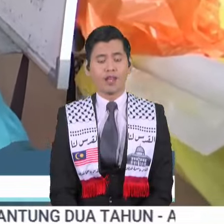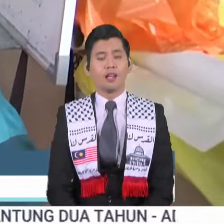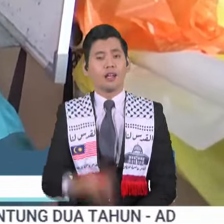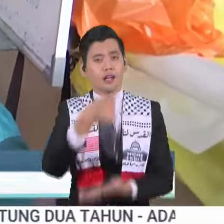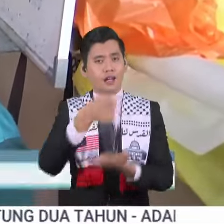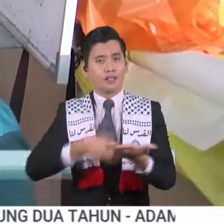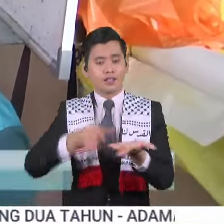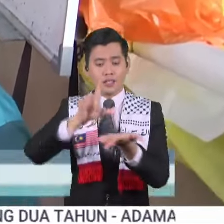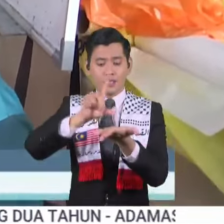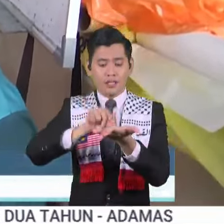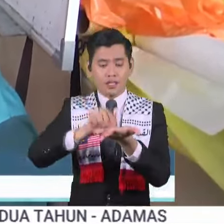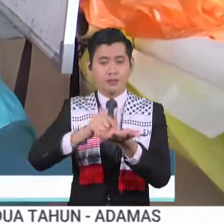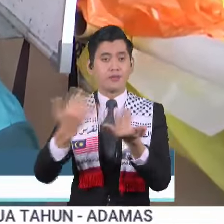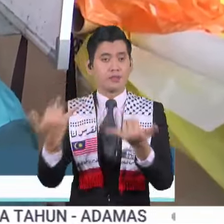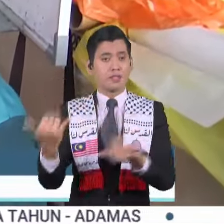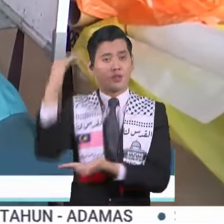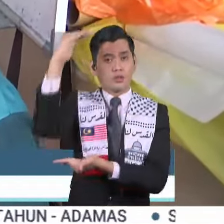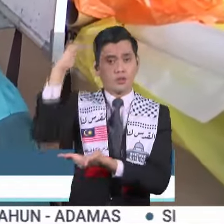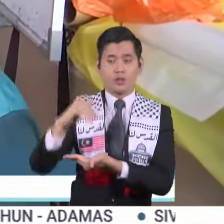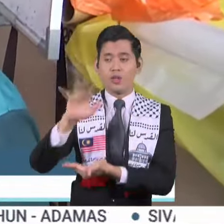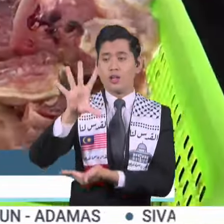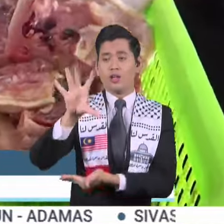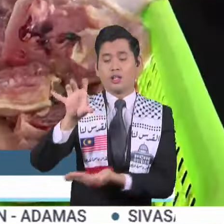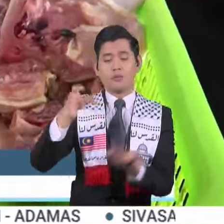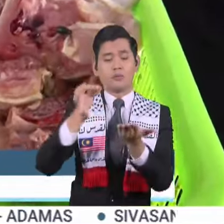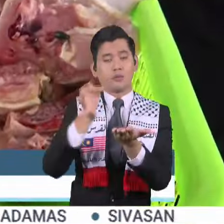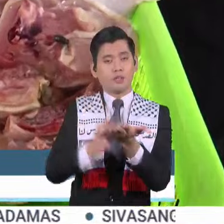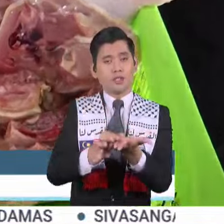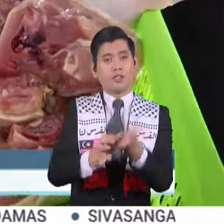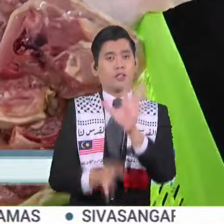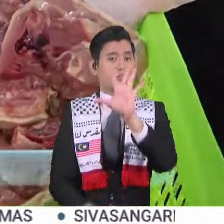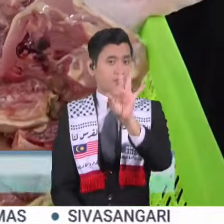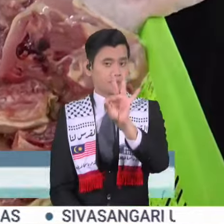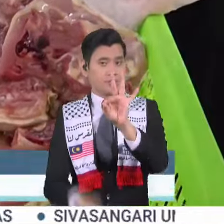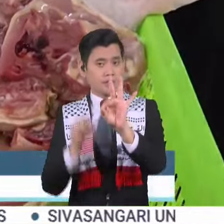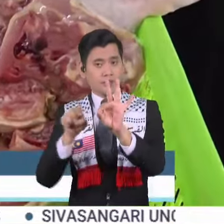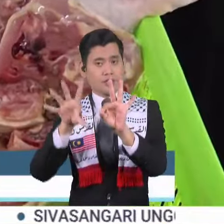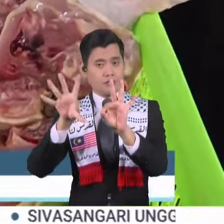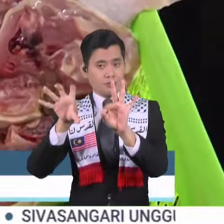Harga ayam sekarang turun 50 sen. Jadi 9.5 jualan sini.